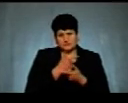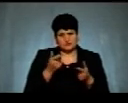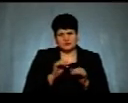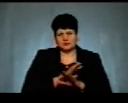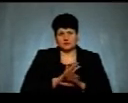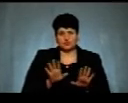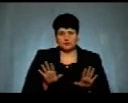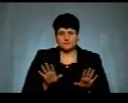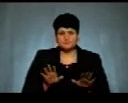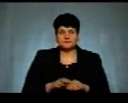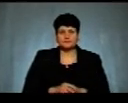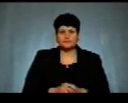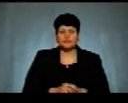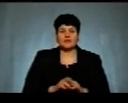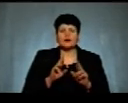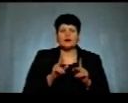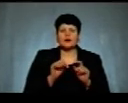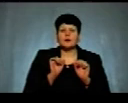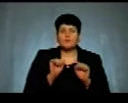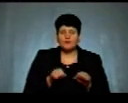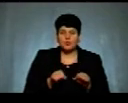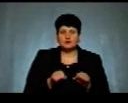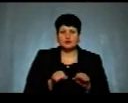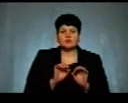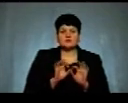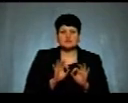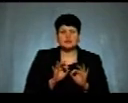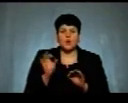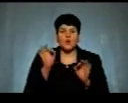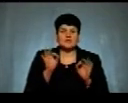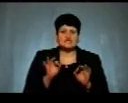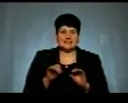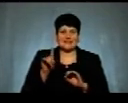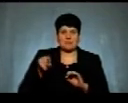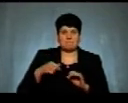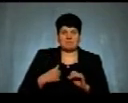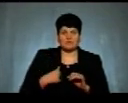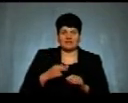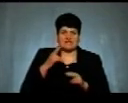буду. Як ви можете охарактеризувати осінній призов, який вже завершився минулого року?